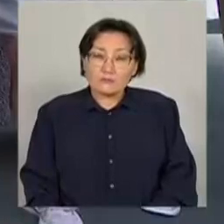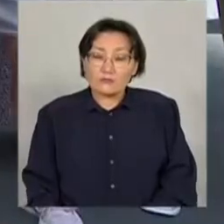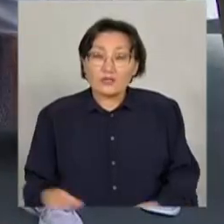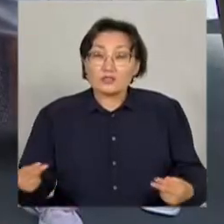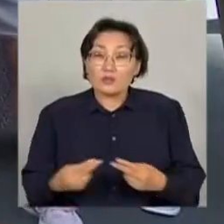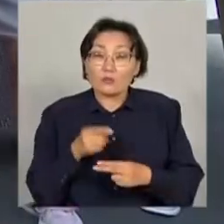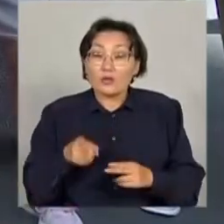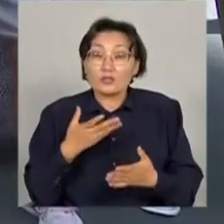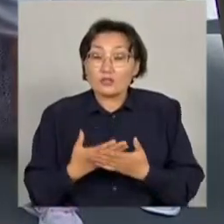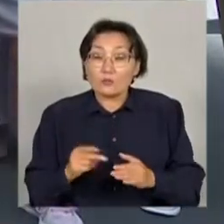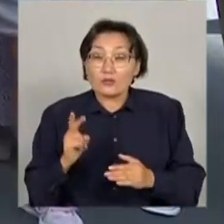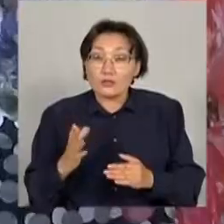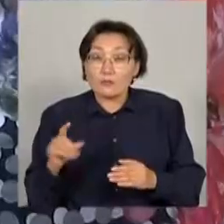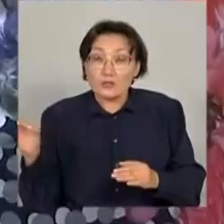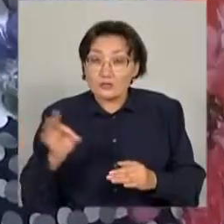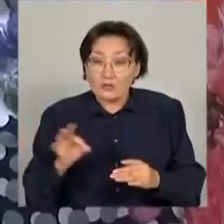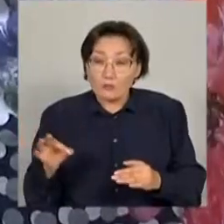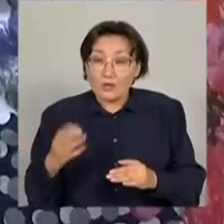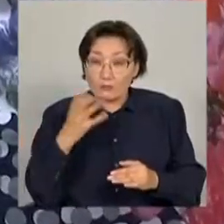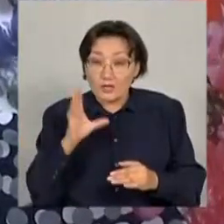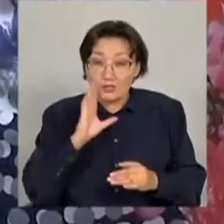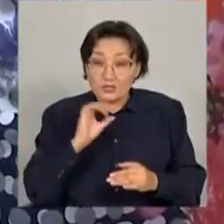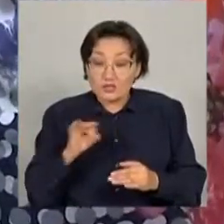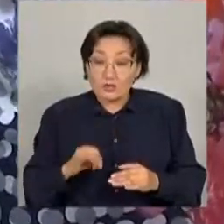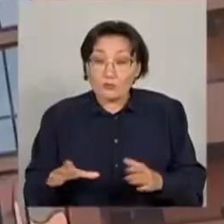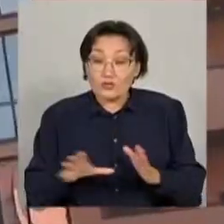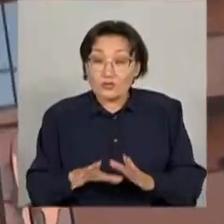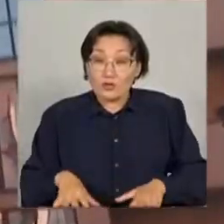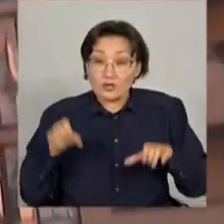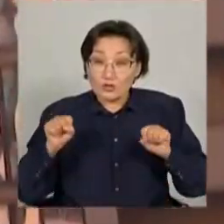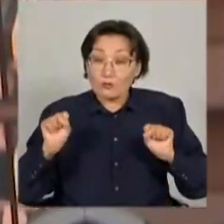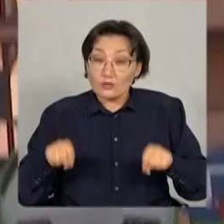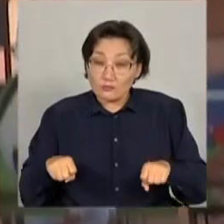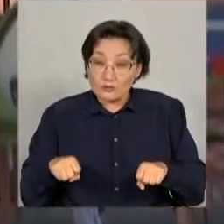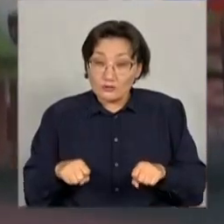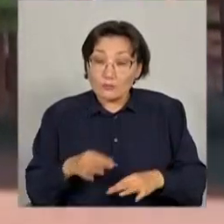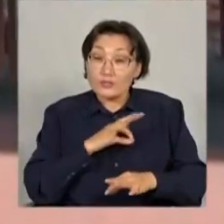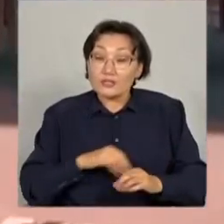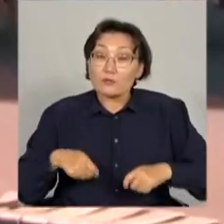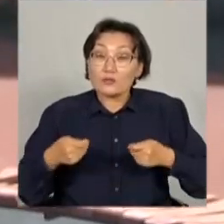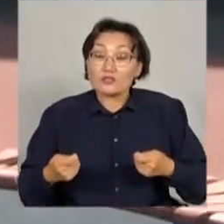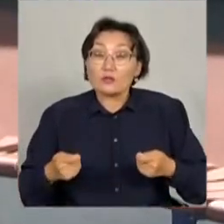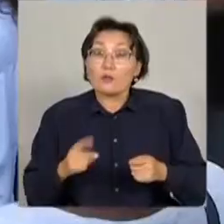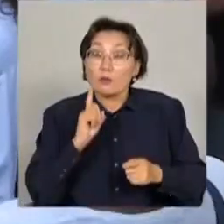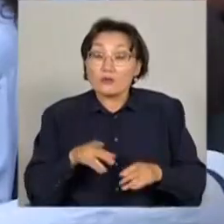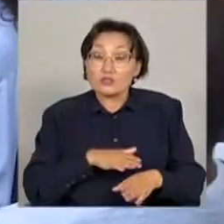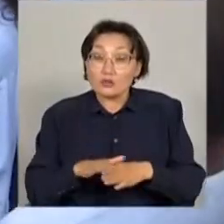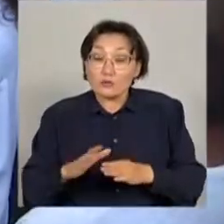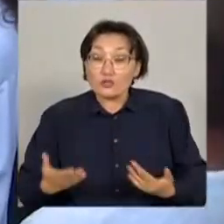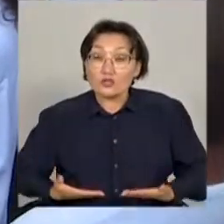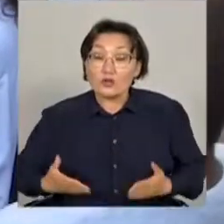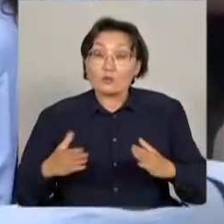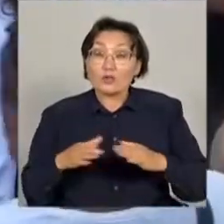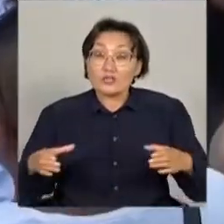Астанада мыңға жуық пәтер бір мезетте ыстық су мен жарықтан ажыратылуы мүмкін. Қолданысқа берілгеніне бір жыл толмаған тұрғын